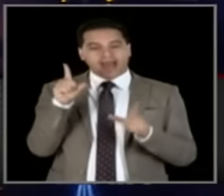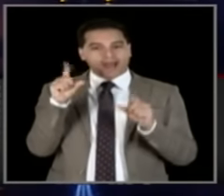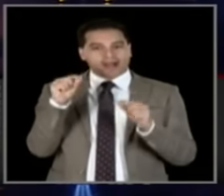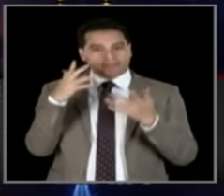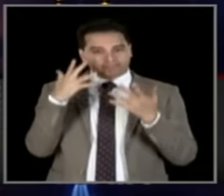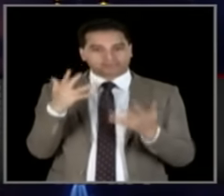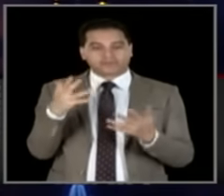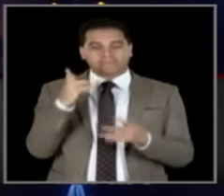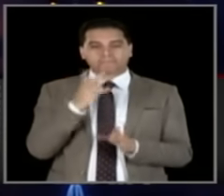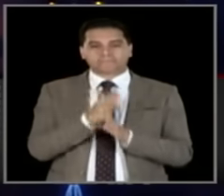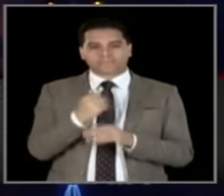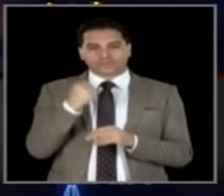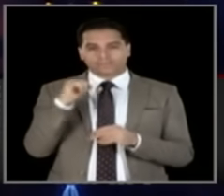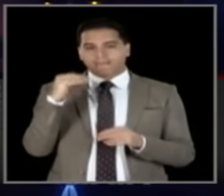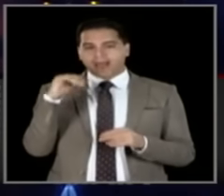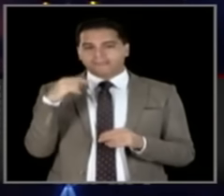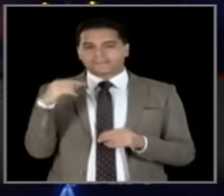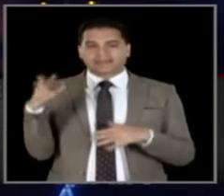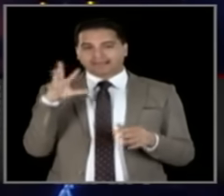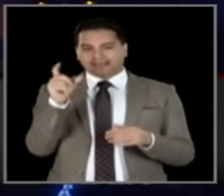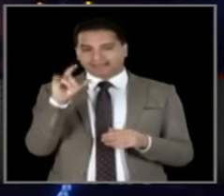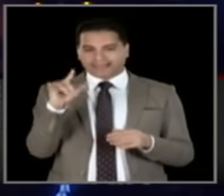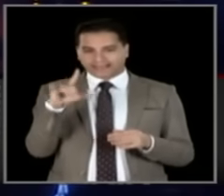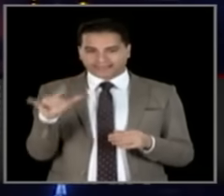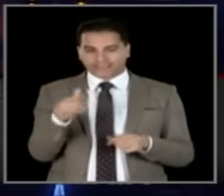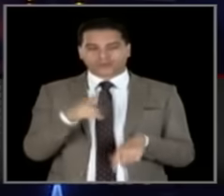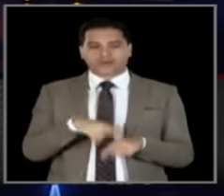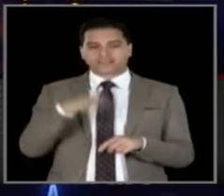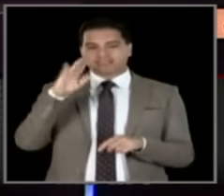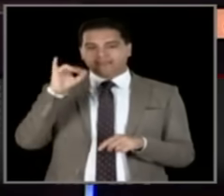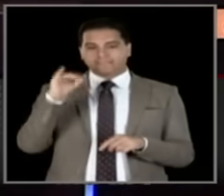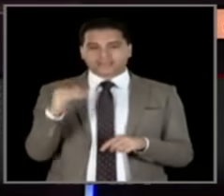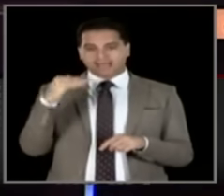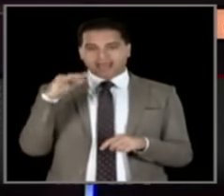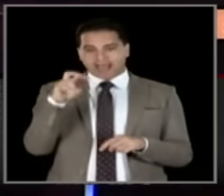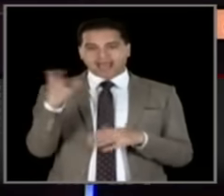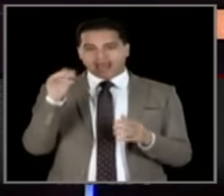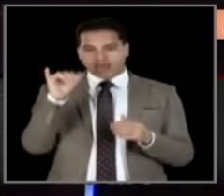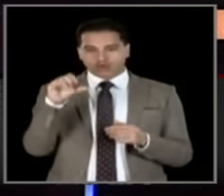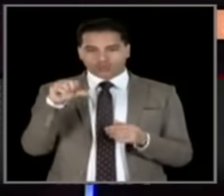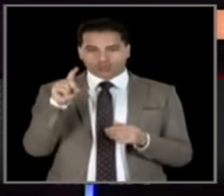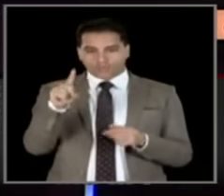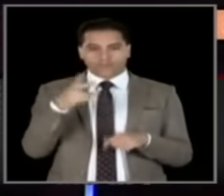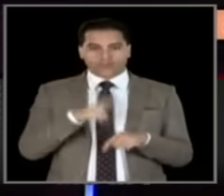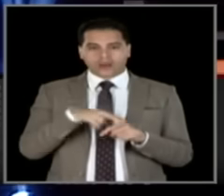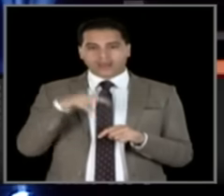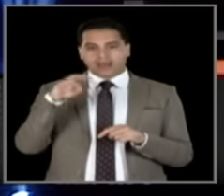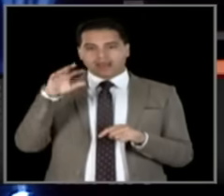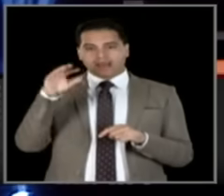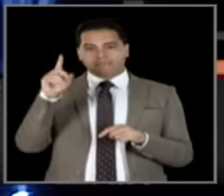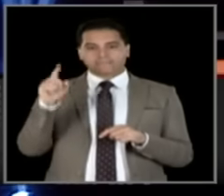بطولة محمد هنيدي، سميحة أيوب، آمي سمير غانم، باسم